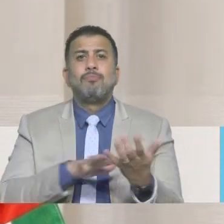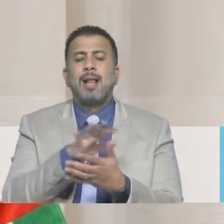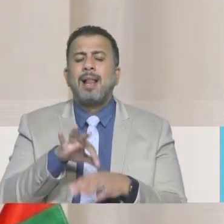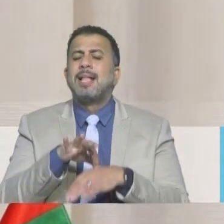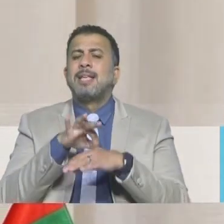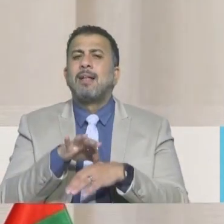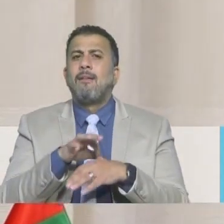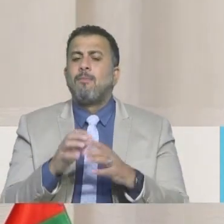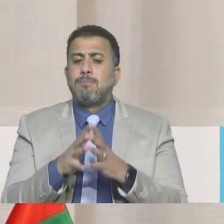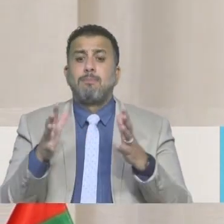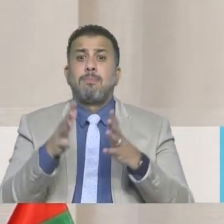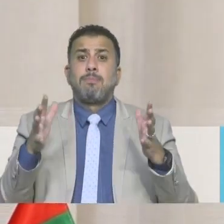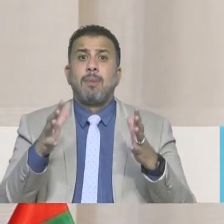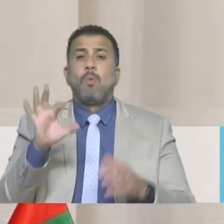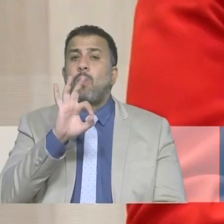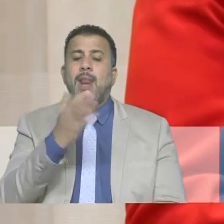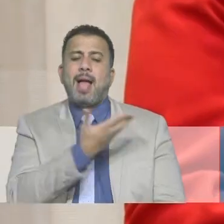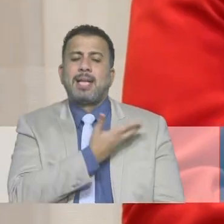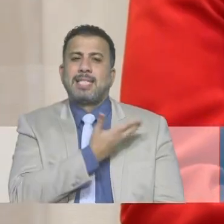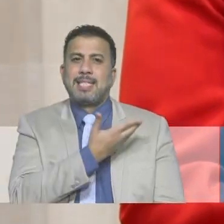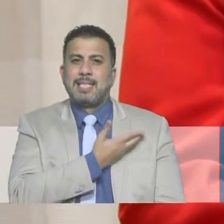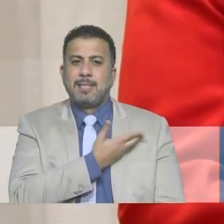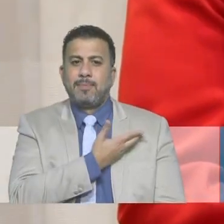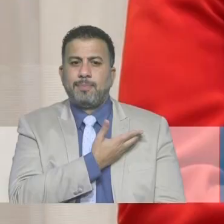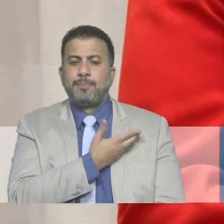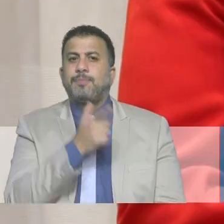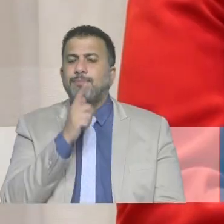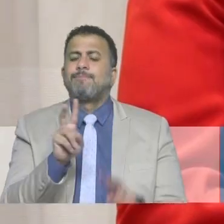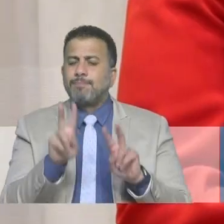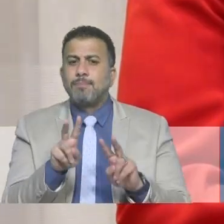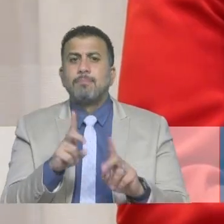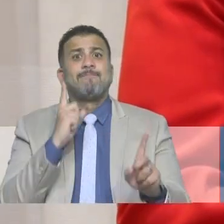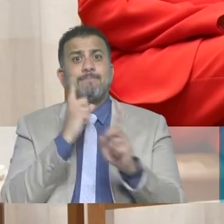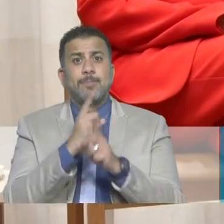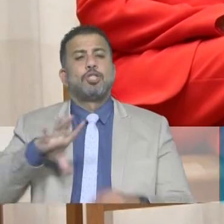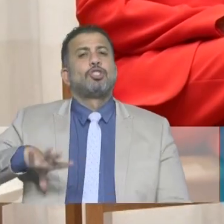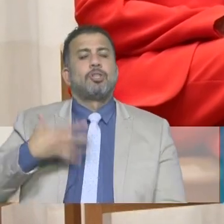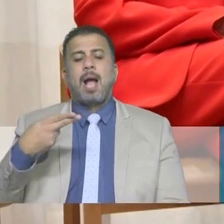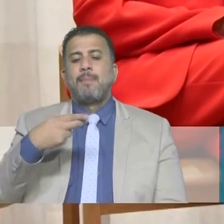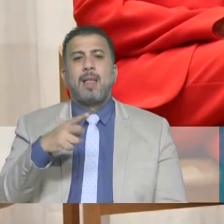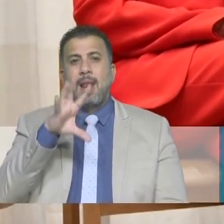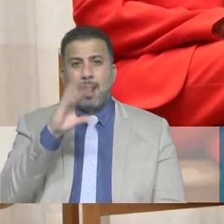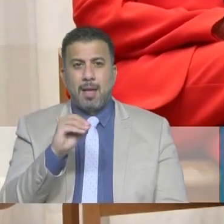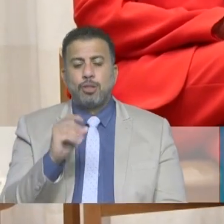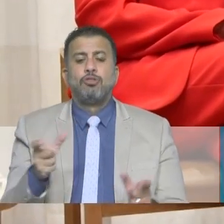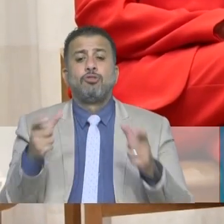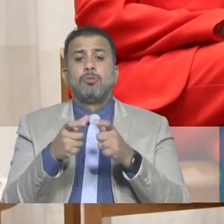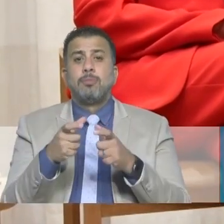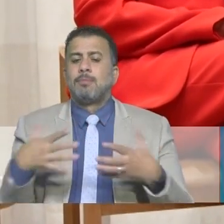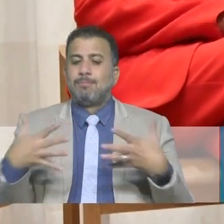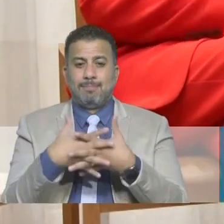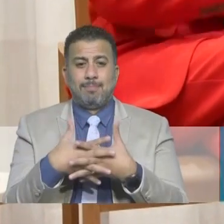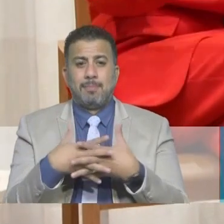الانسانيه المتفاقم في قطاع غزه وفي سياق متصل عقد سمو الشيخ عبد الله بن زايد ال نهيان اجتماعا